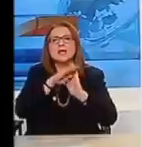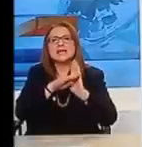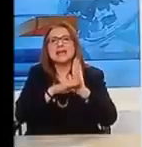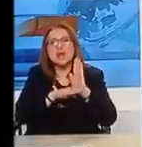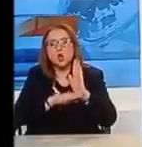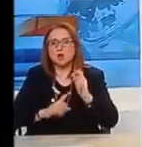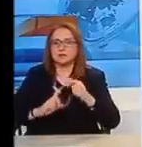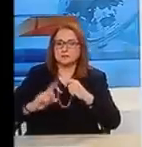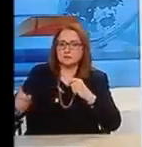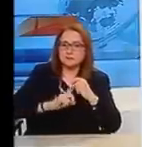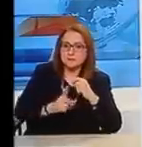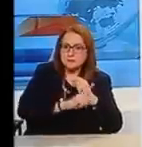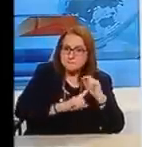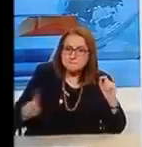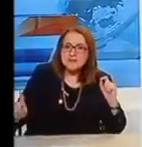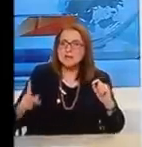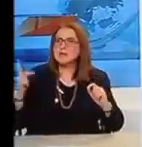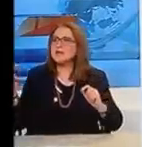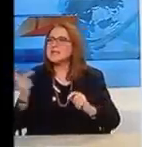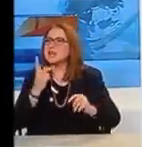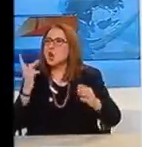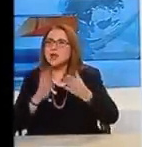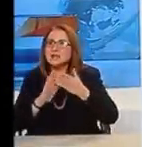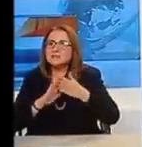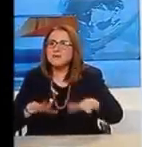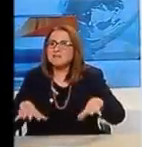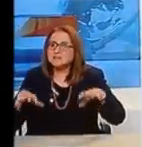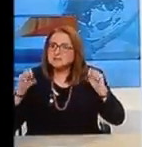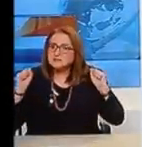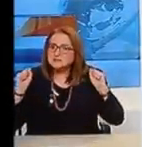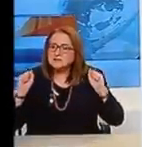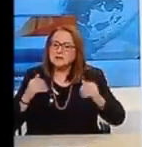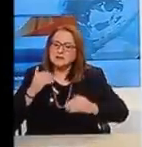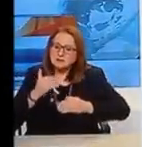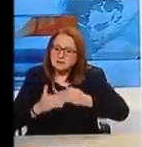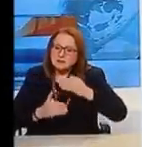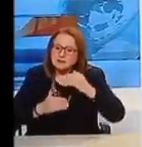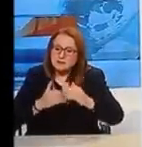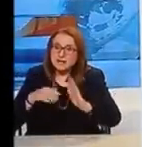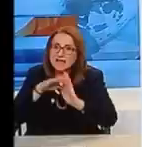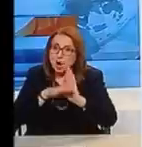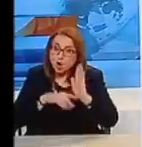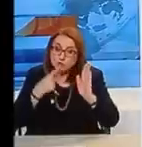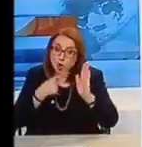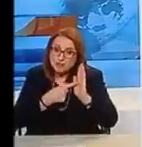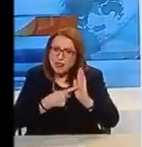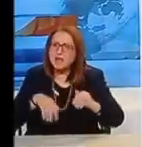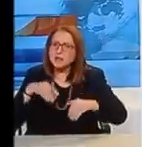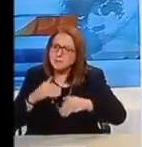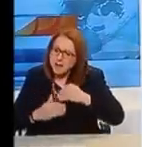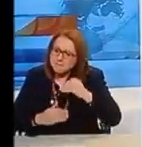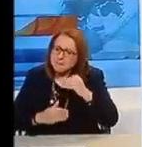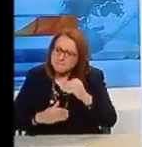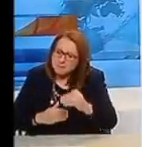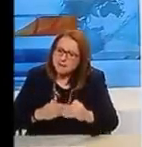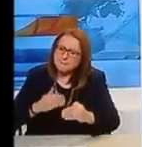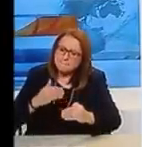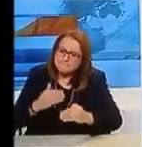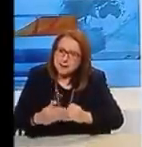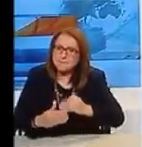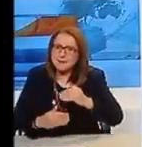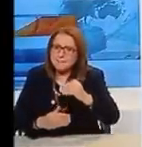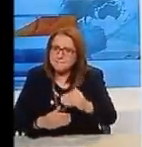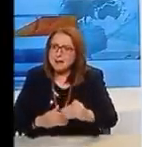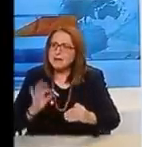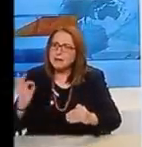κοινωνικές μας ή άλλες επαφές. Τηρούμε τους κανόνες. Προχωράμε μέρα με τη μέρα. Ερχόμαστε πιο κοντά στο στόχο, μειώνουμε τις